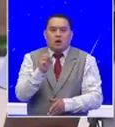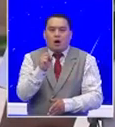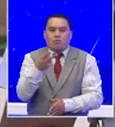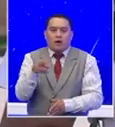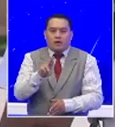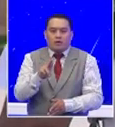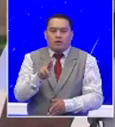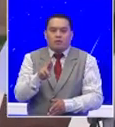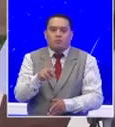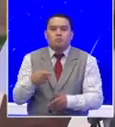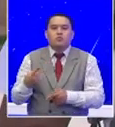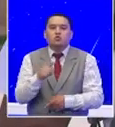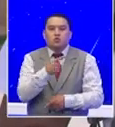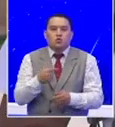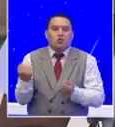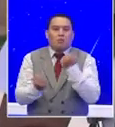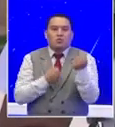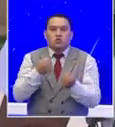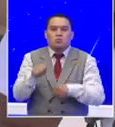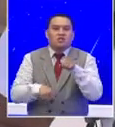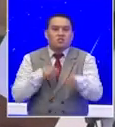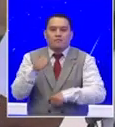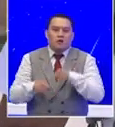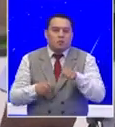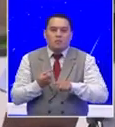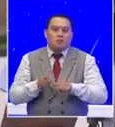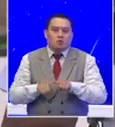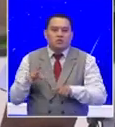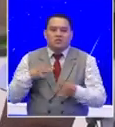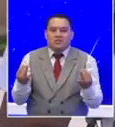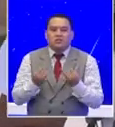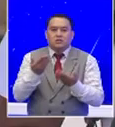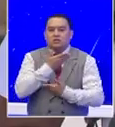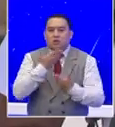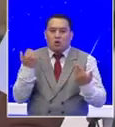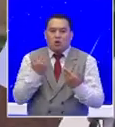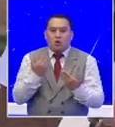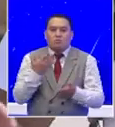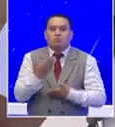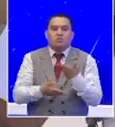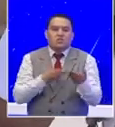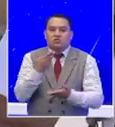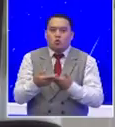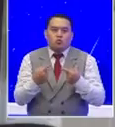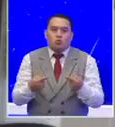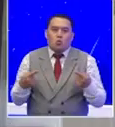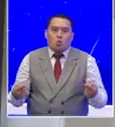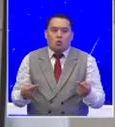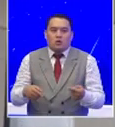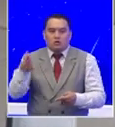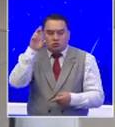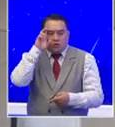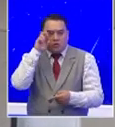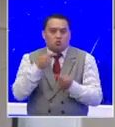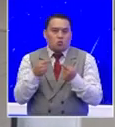Многие говорят, почему не на машине, почему не на велосипеде. Ну, потому что это неинтересно. Когда идешь пешком, это совсем другое. Страна